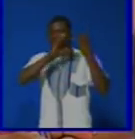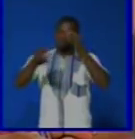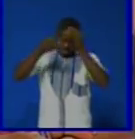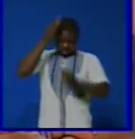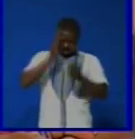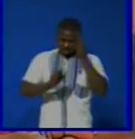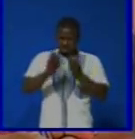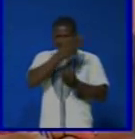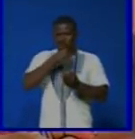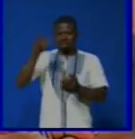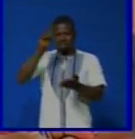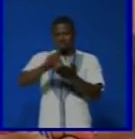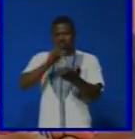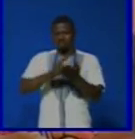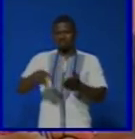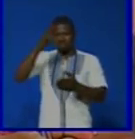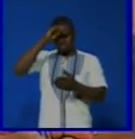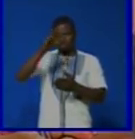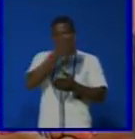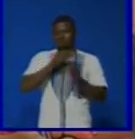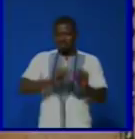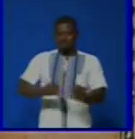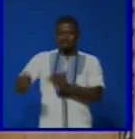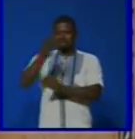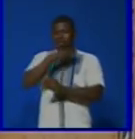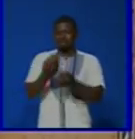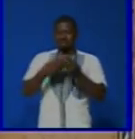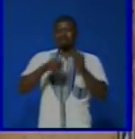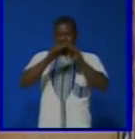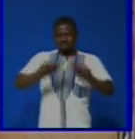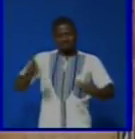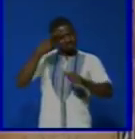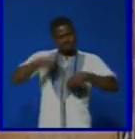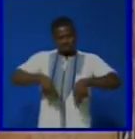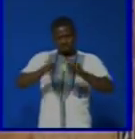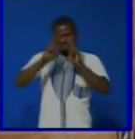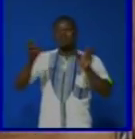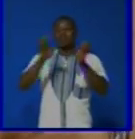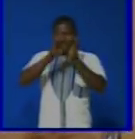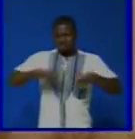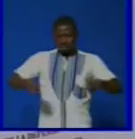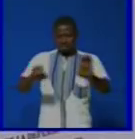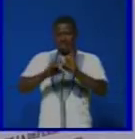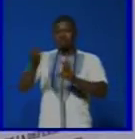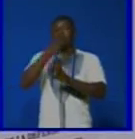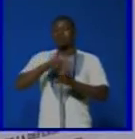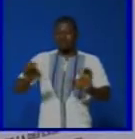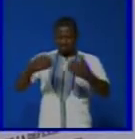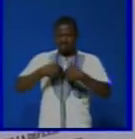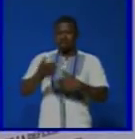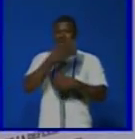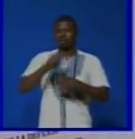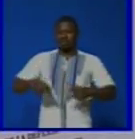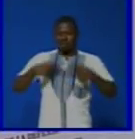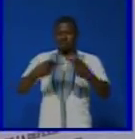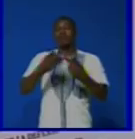humains organise ici un atelier en vue de permettre au comité interministériel de s'approprier ses propositions et de